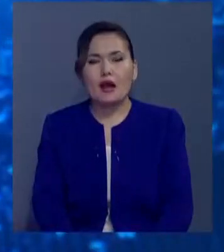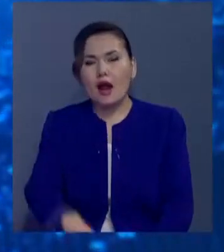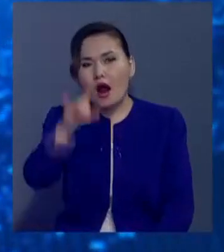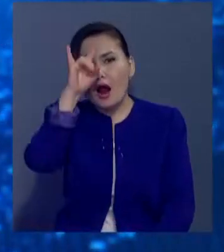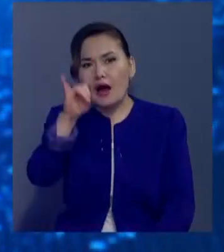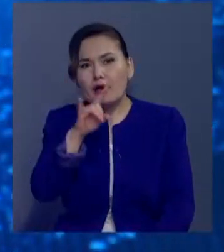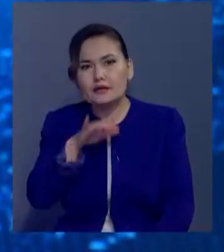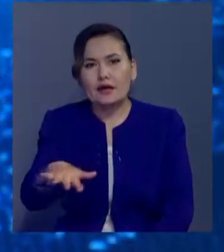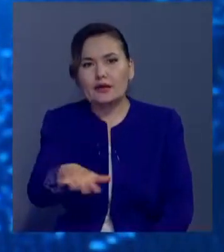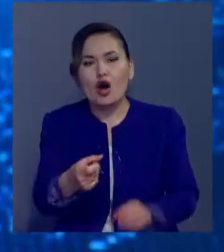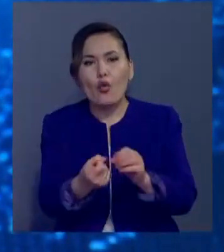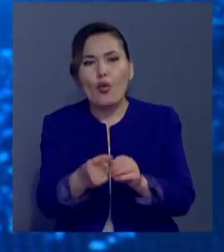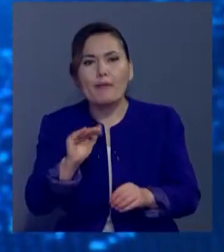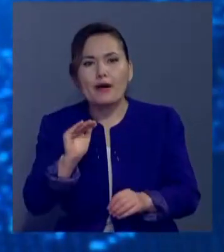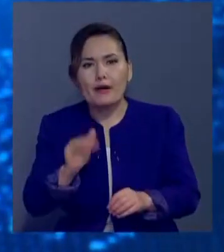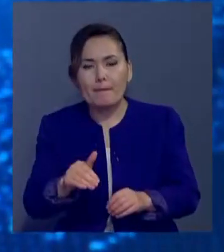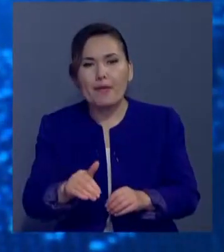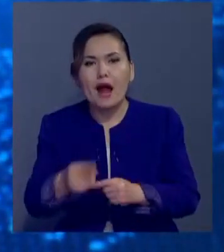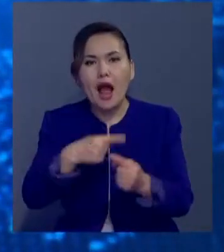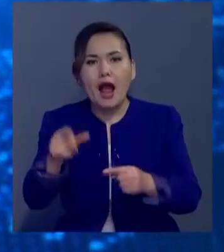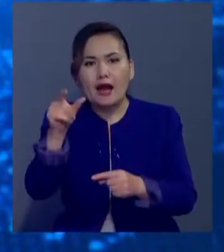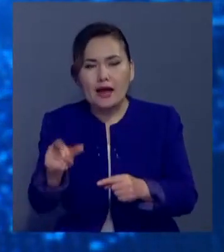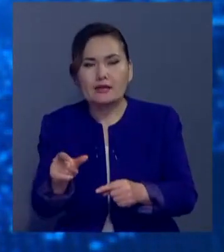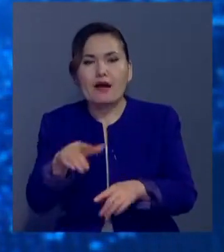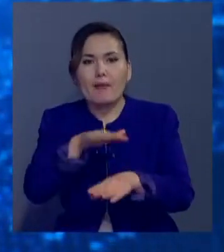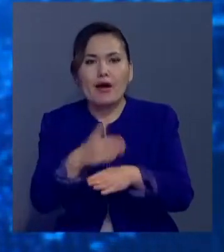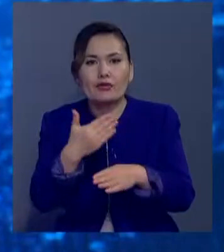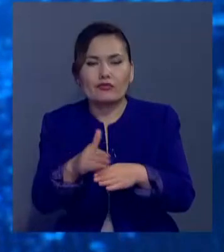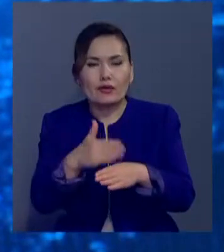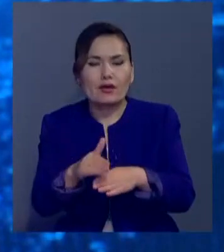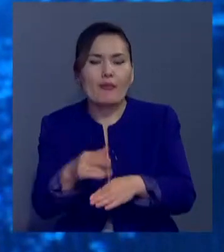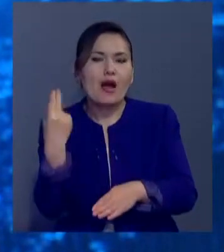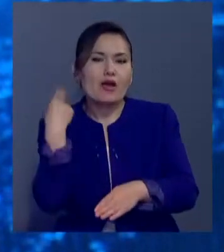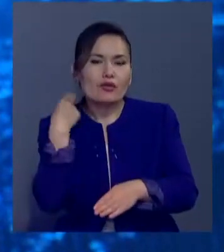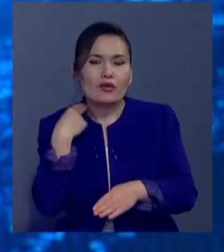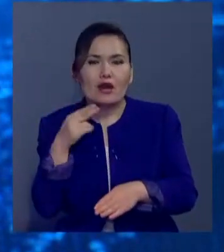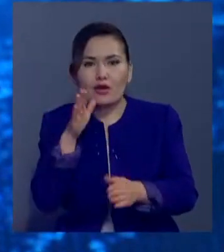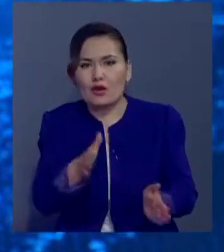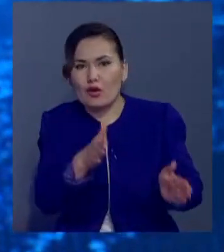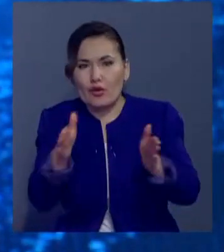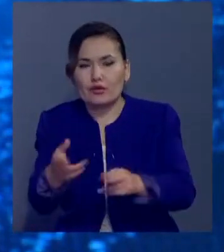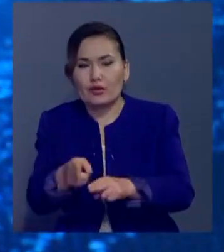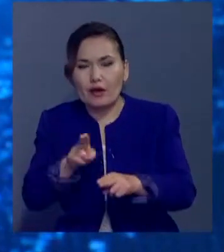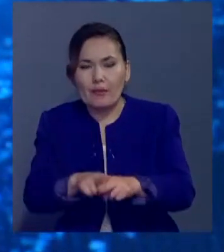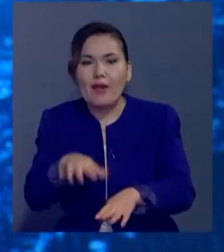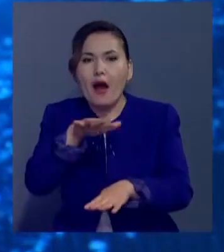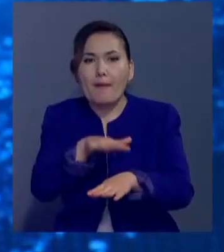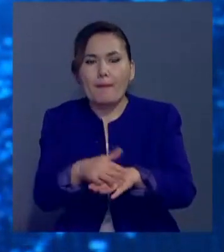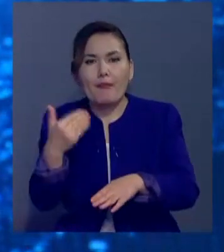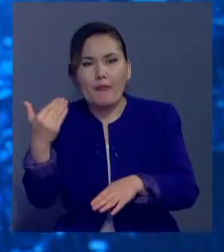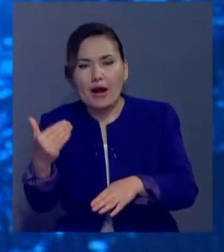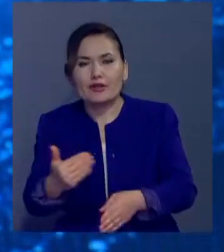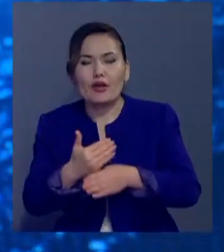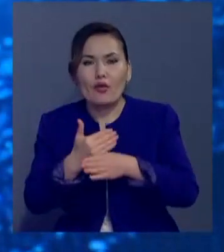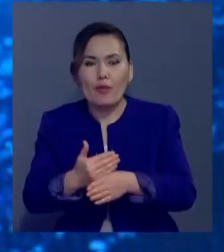Елде 11 мыңнан асам кәсіпкердің несе өтеу мерзімі кейінге шегерілді. Өйткені екінші деңгейлі банктер клиенттерінің кредит